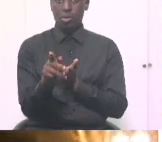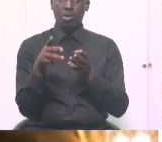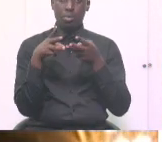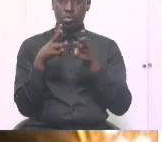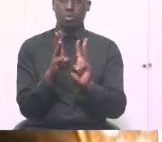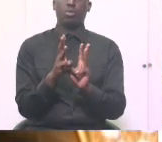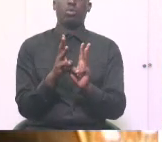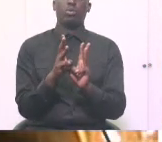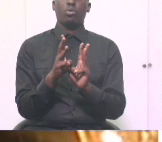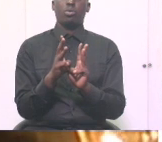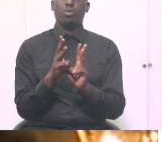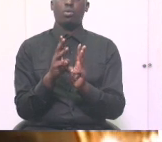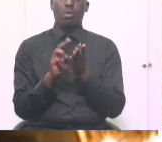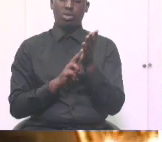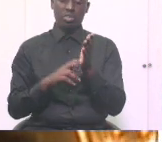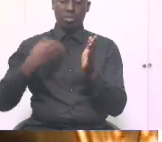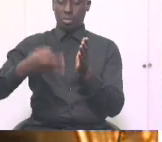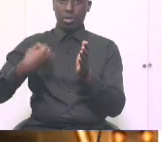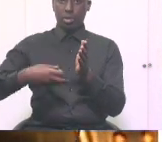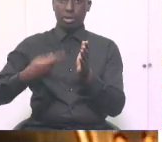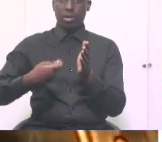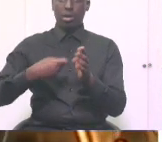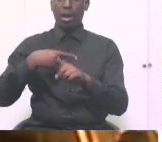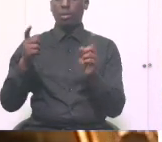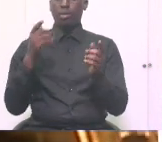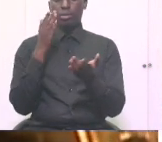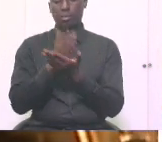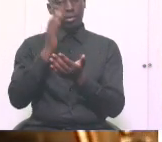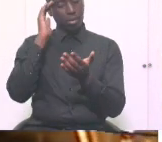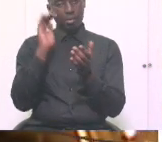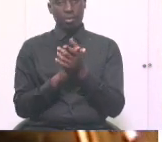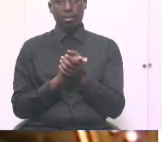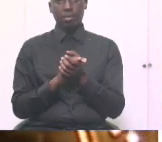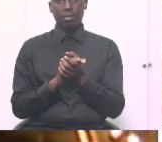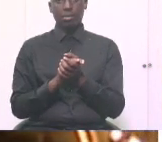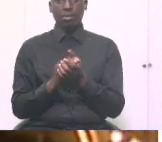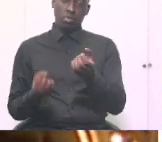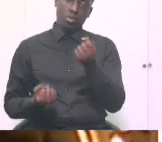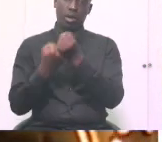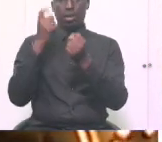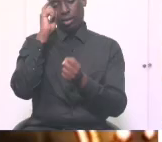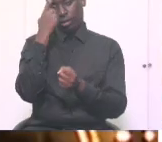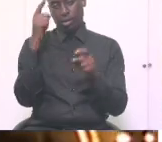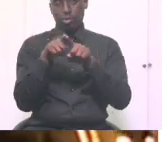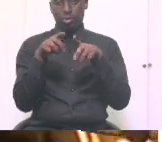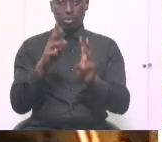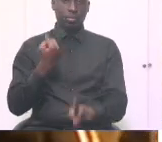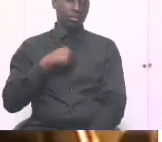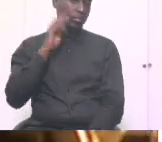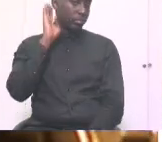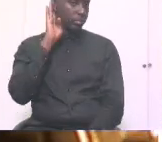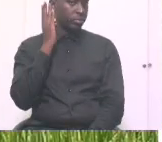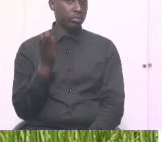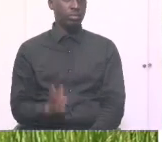bwo kuhira bukoresheje moteri n'ubundi buryo, ariko bukanabizeza nkunganire ya leta nkuko tubyumva mu nkuru ya Yusuf